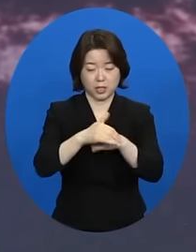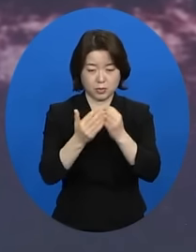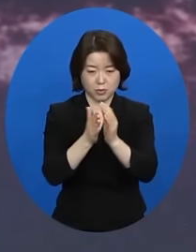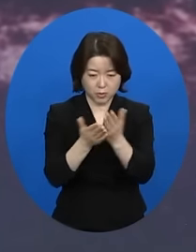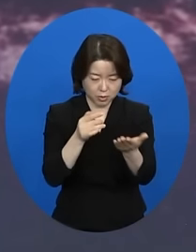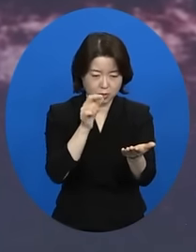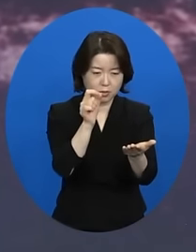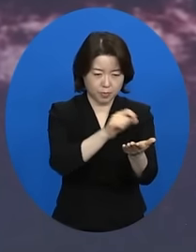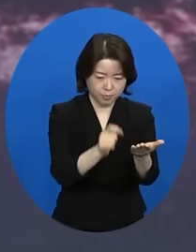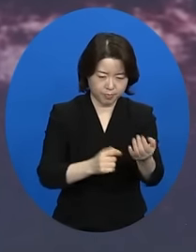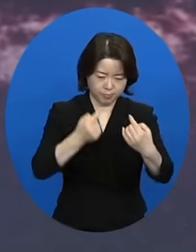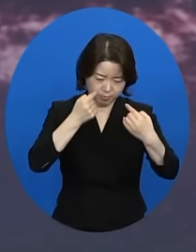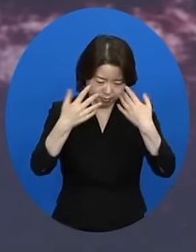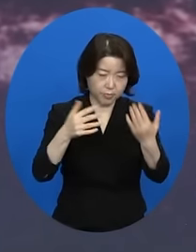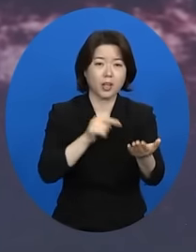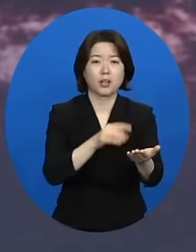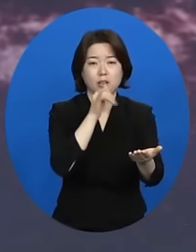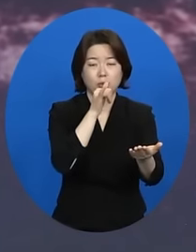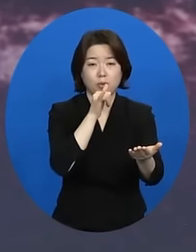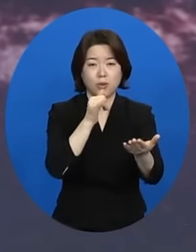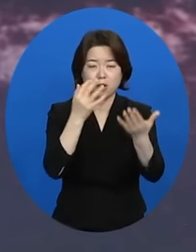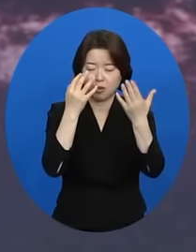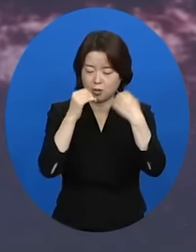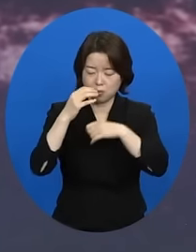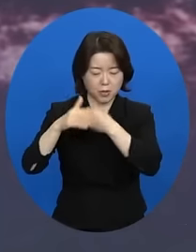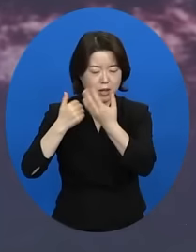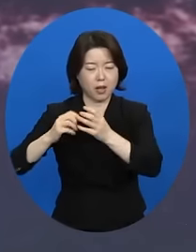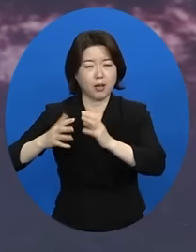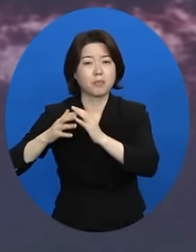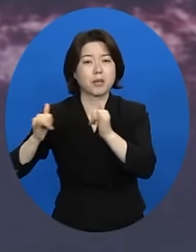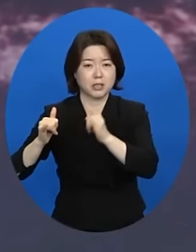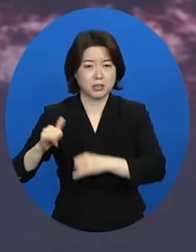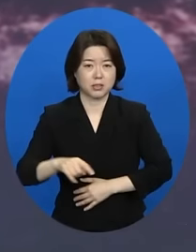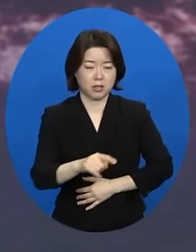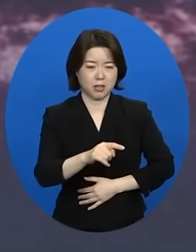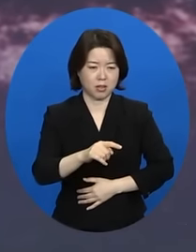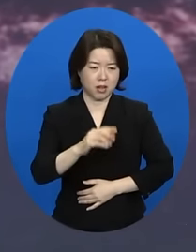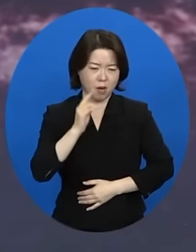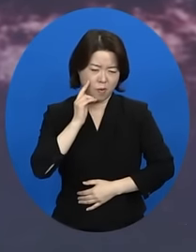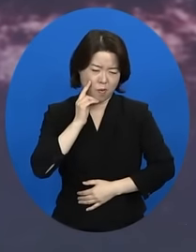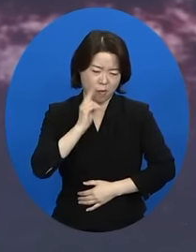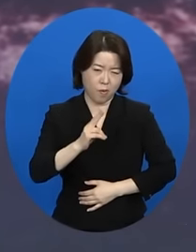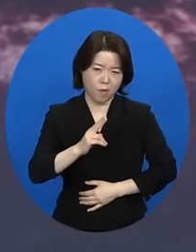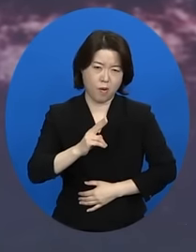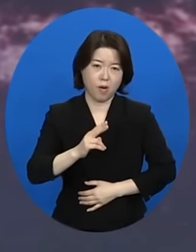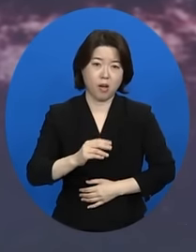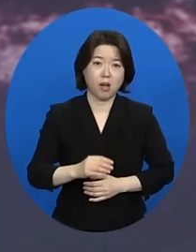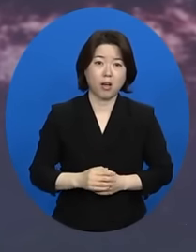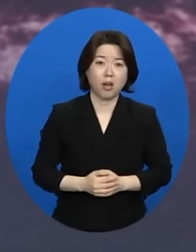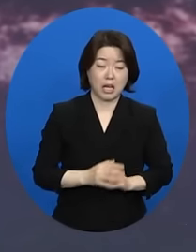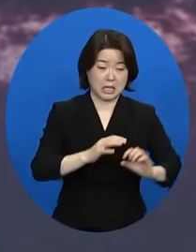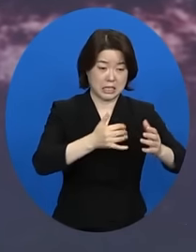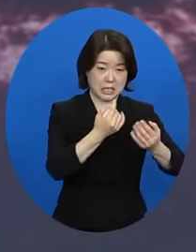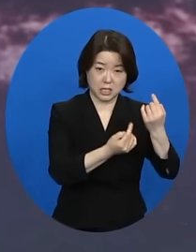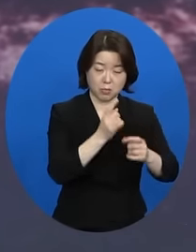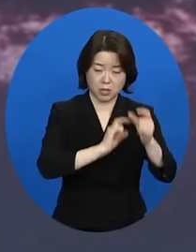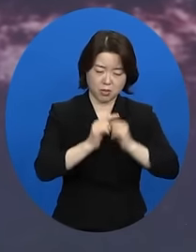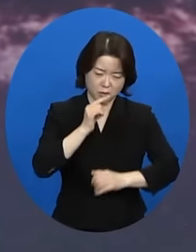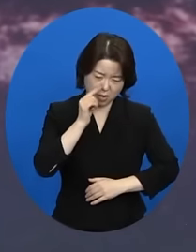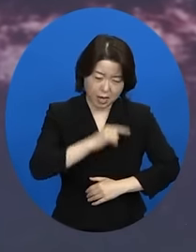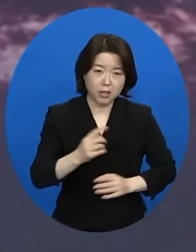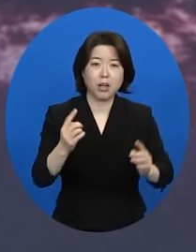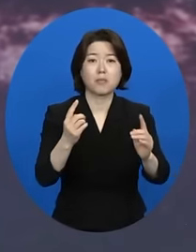기록이 되었습니다. 얼마나 하나님 백성이 난폭할 수 있고 세상보다 더 악해질 수